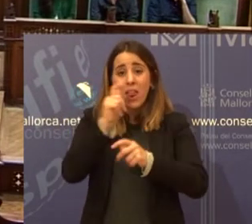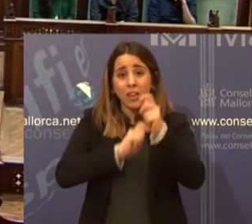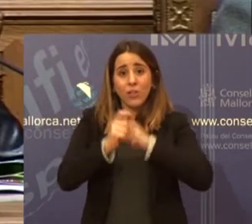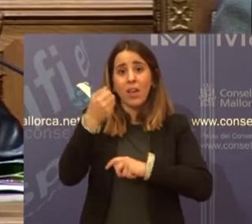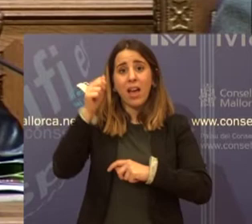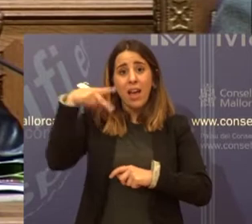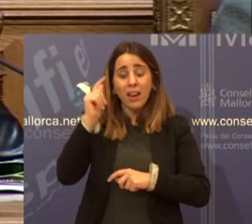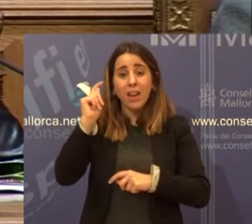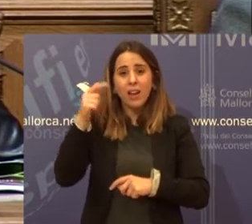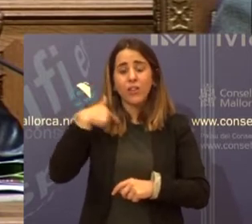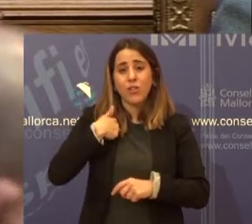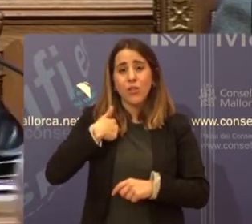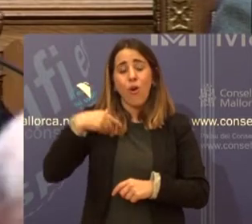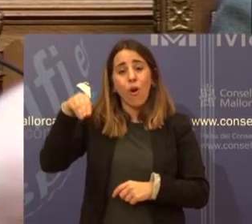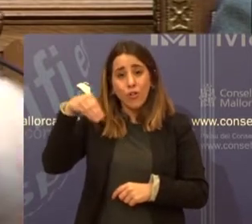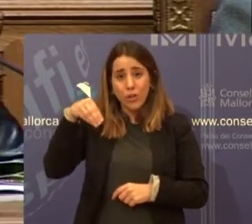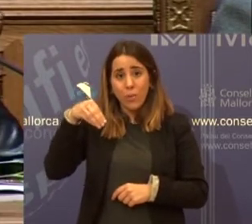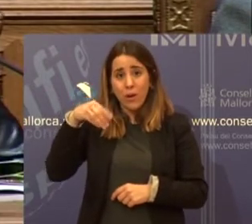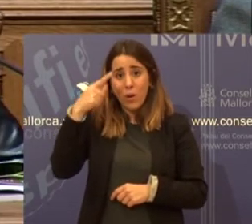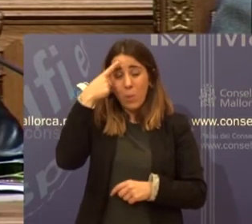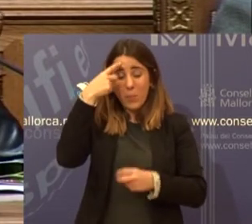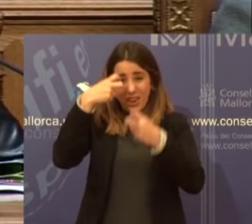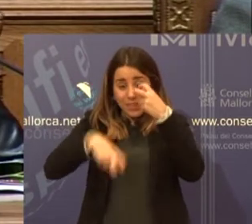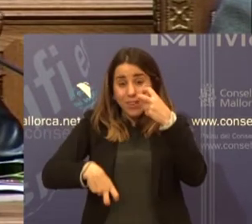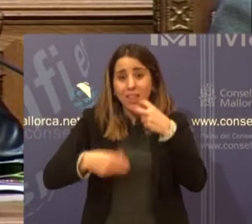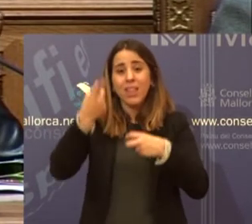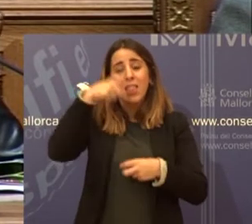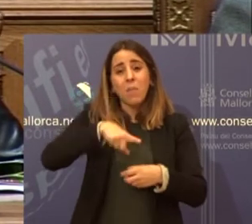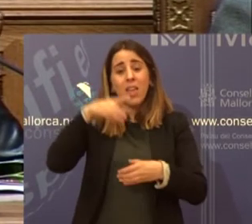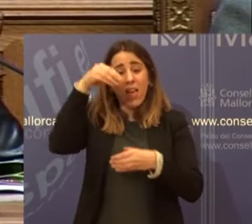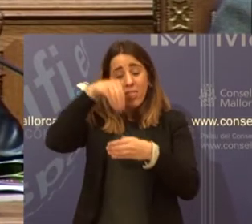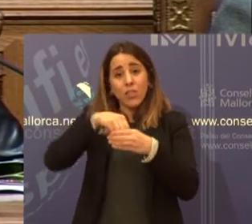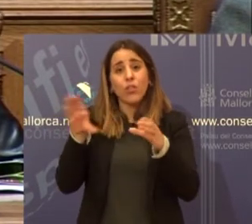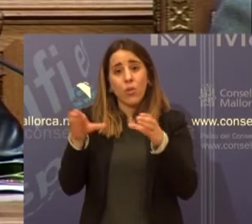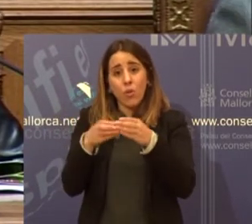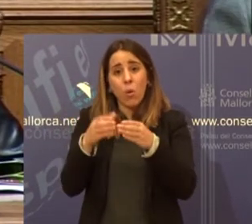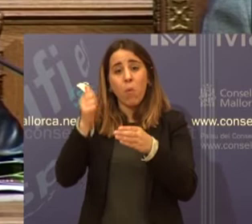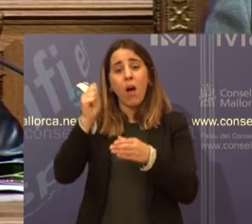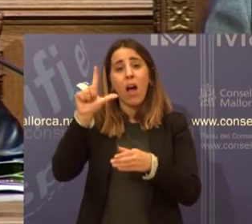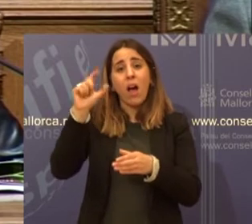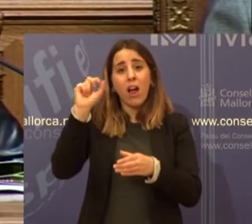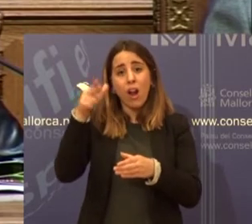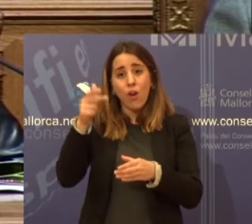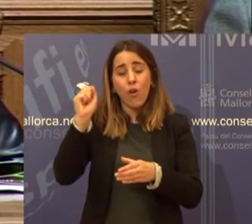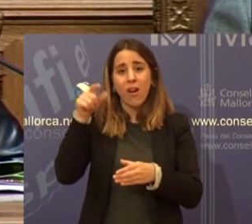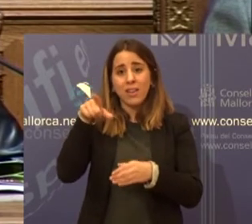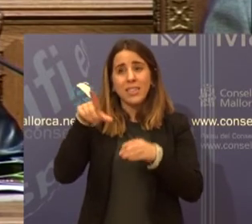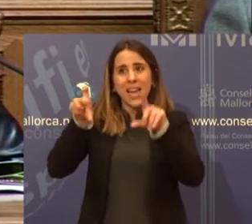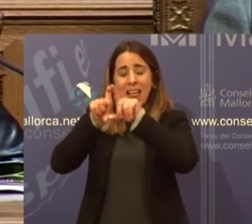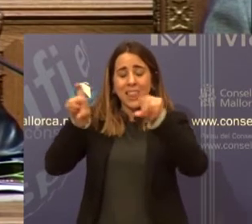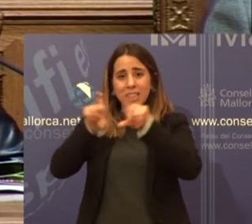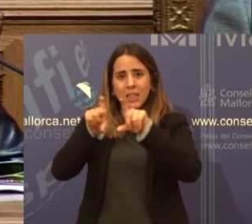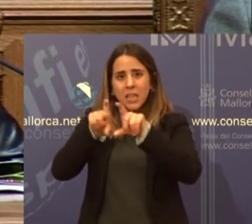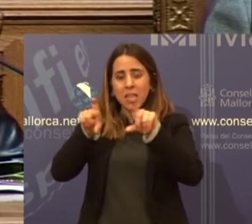ARCA. Tengo un sobrinito con parálisis cerebral y también soy de Aloha. Aloha es una entidad que ayuda a